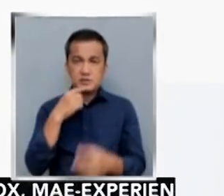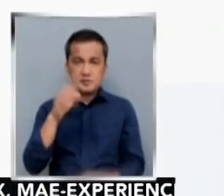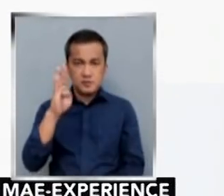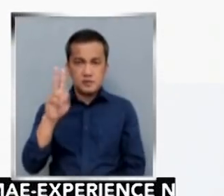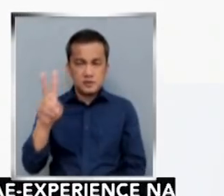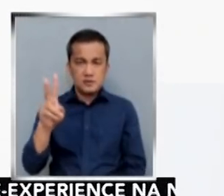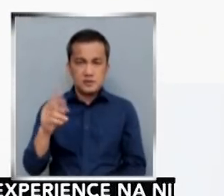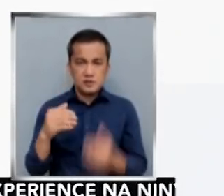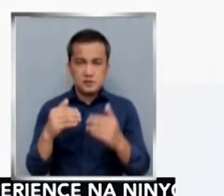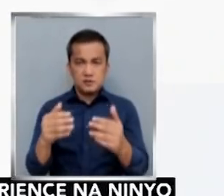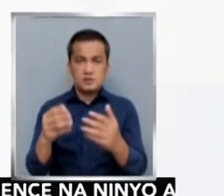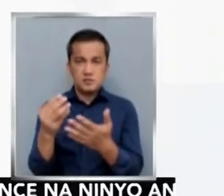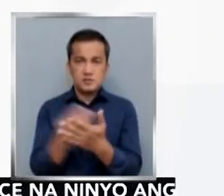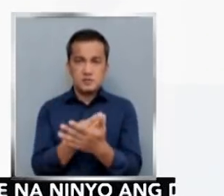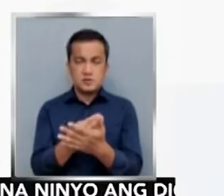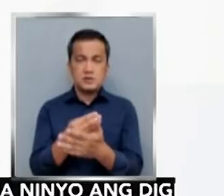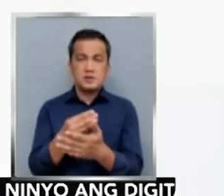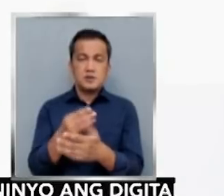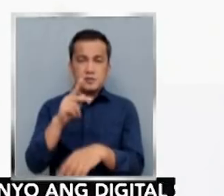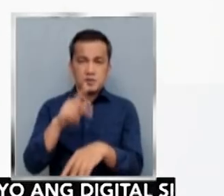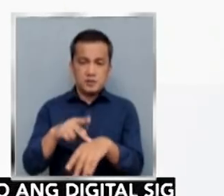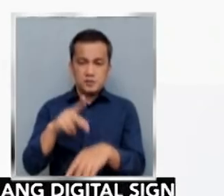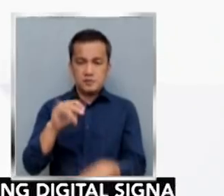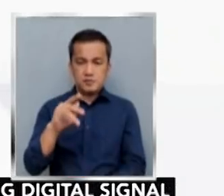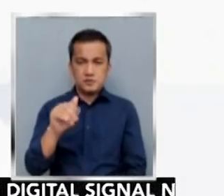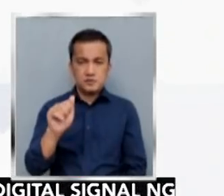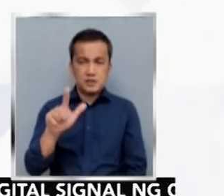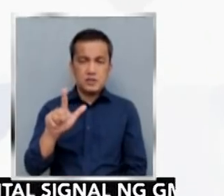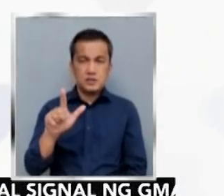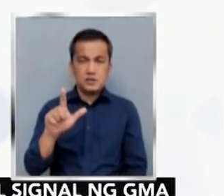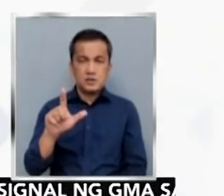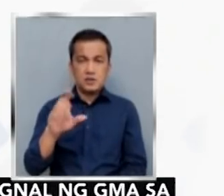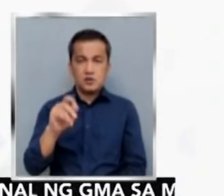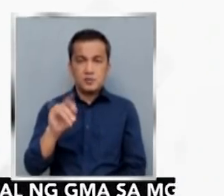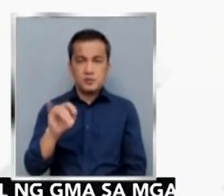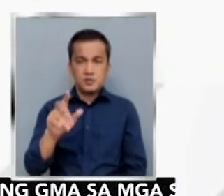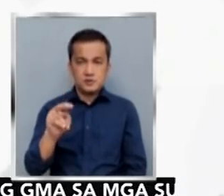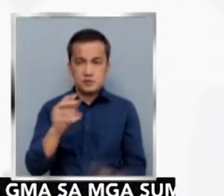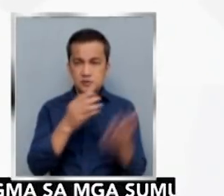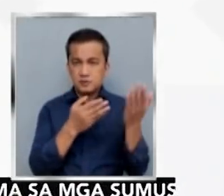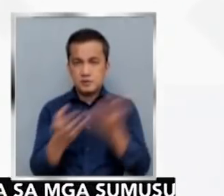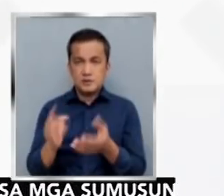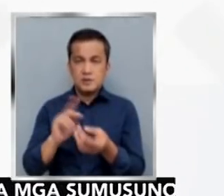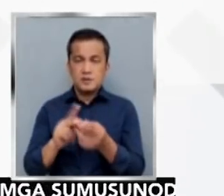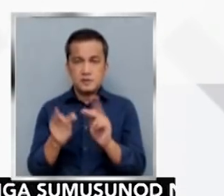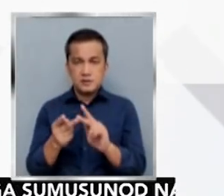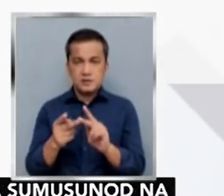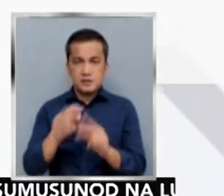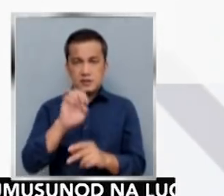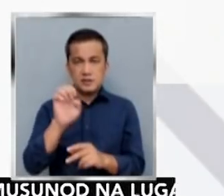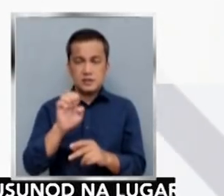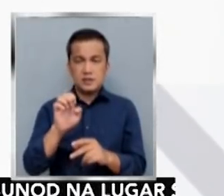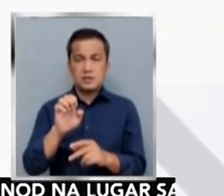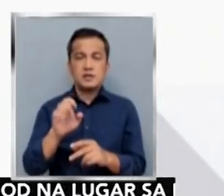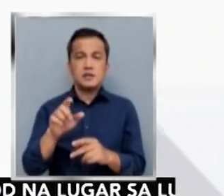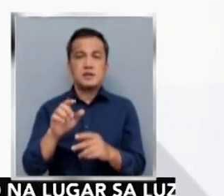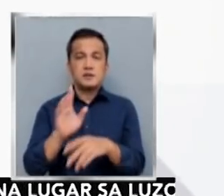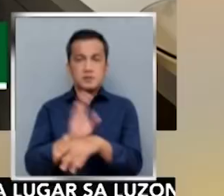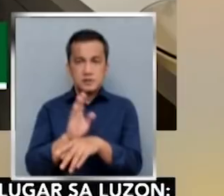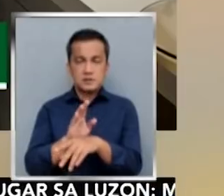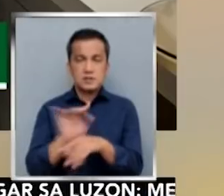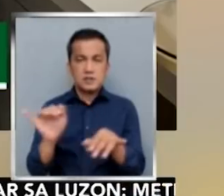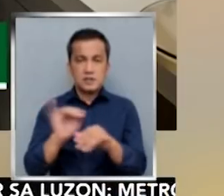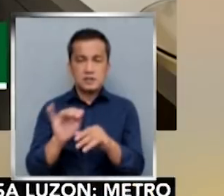Philippine Postal Corporation o PhilPost para maging delivery partner ng mga e-commerce platforms tulad ng online